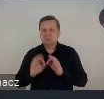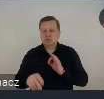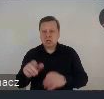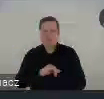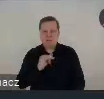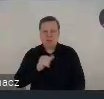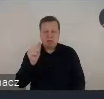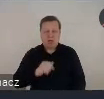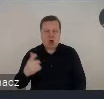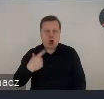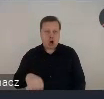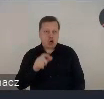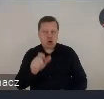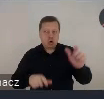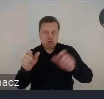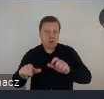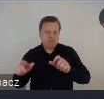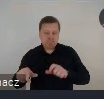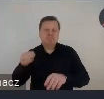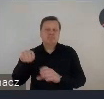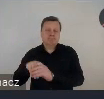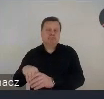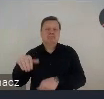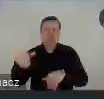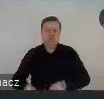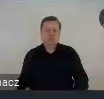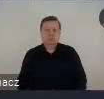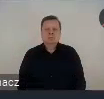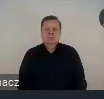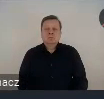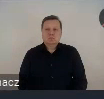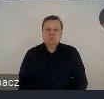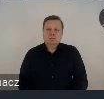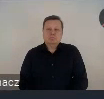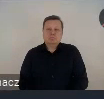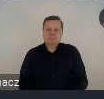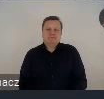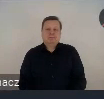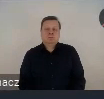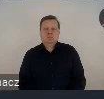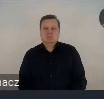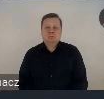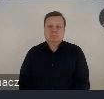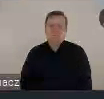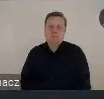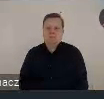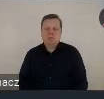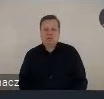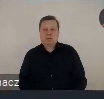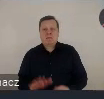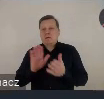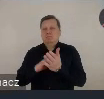i nazwiska osoby, które właśnie te stanowiska zajmują. Czyli tam są wpisane